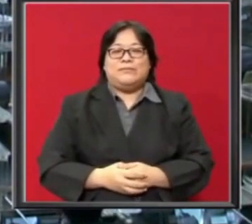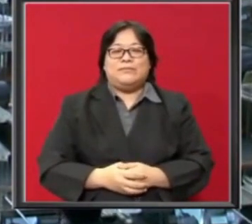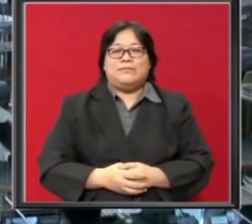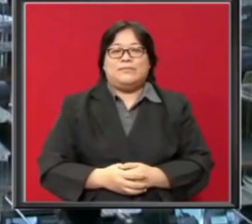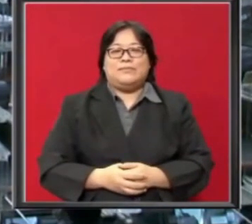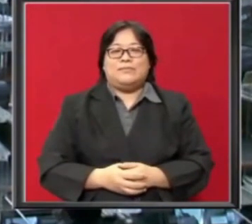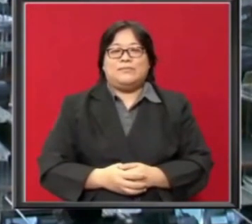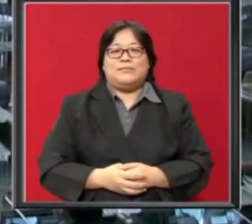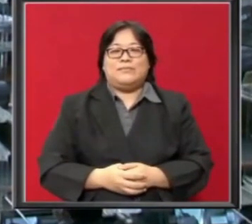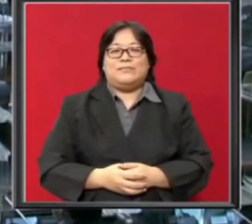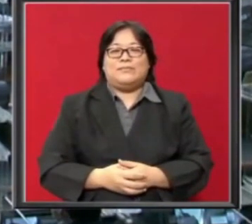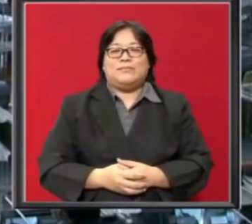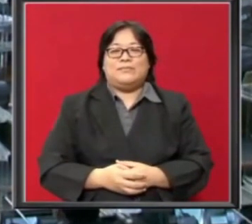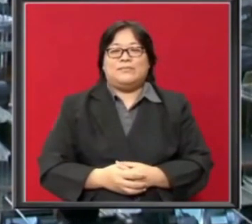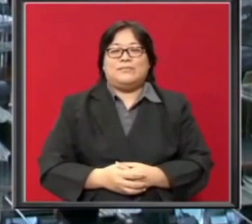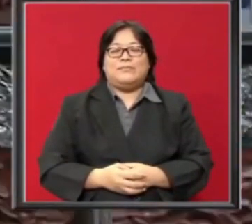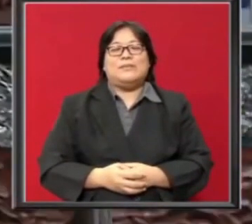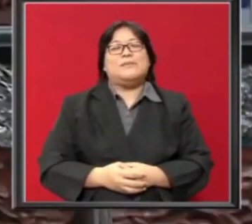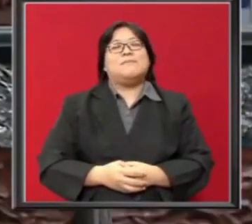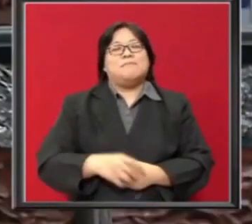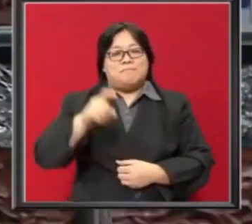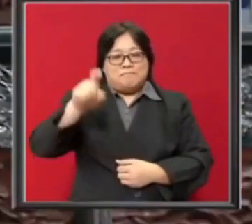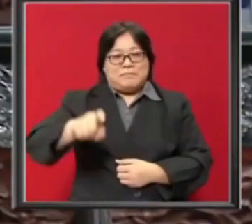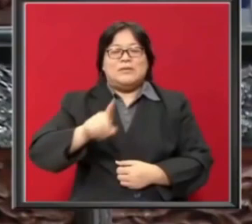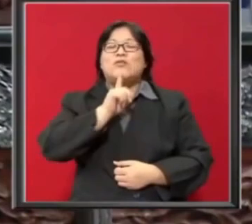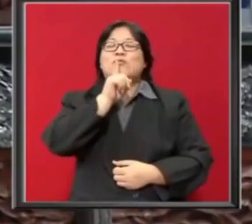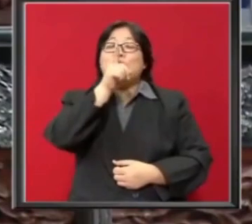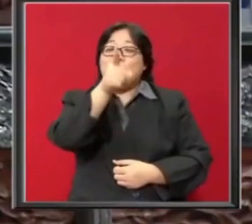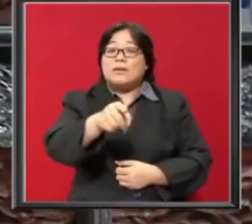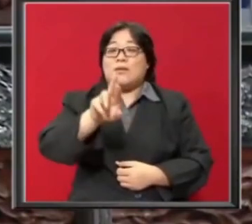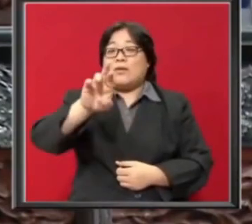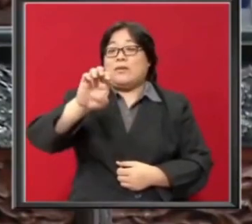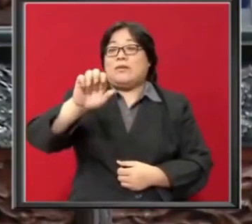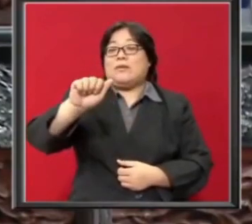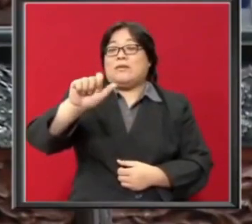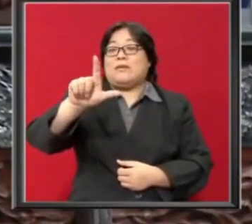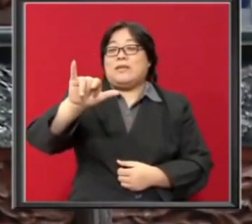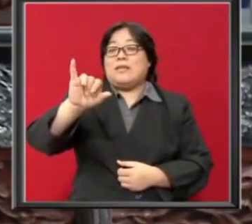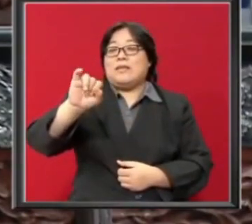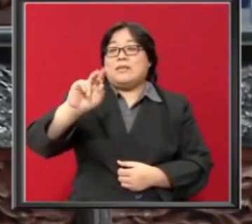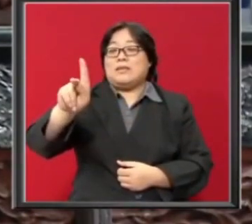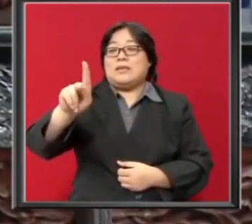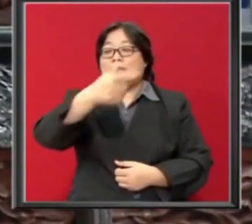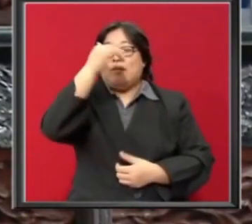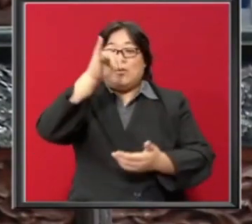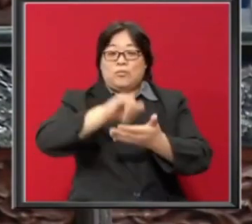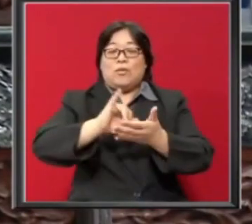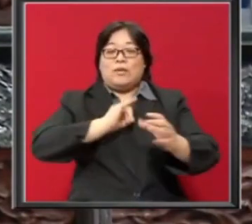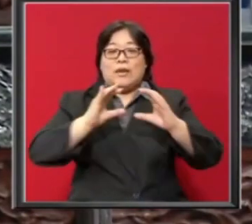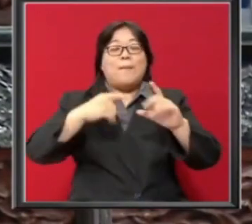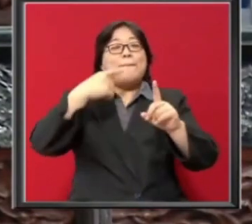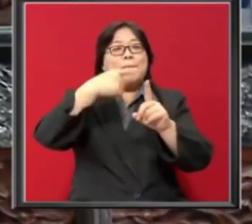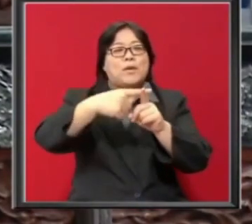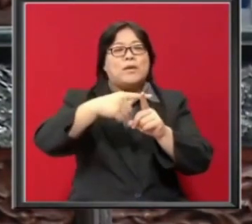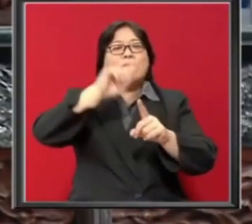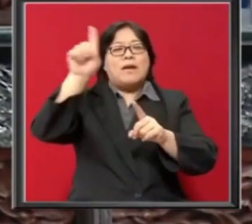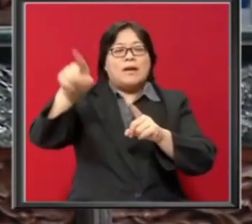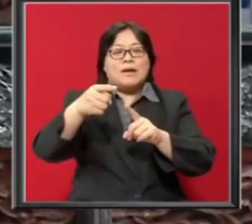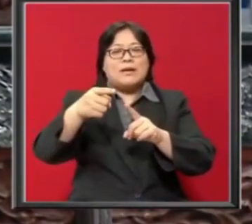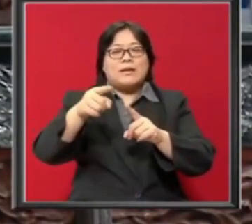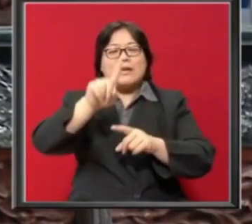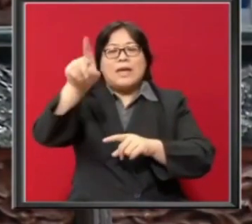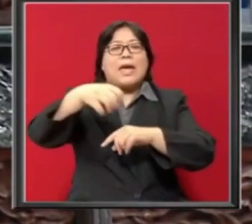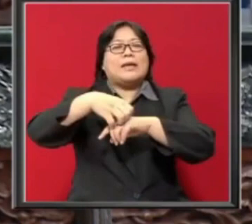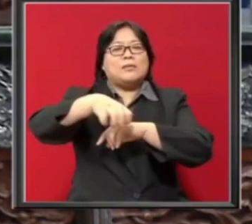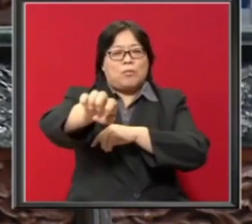hai hai Hai generia Listy sebab itu saya sebut tadi yang positif hanya perdagangan